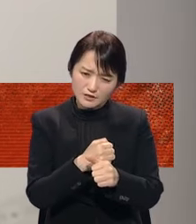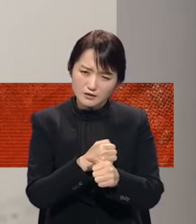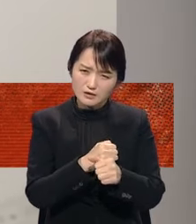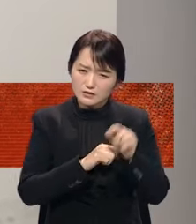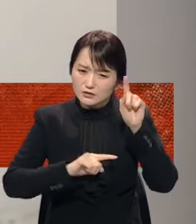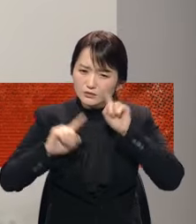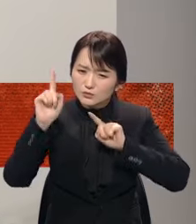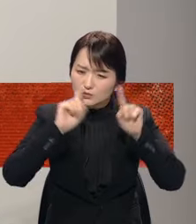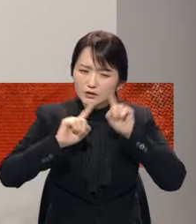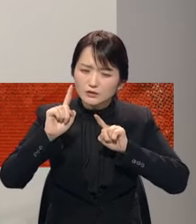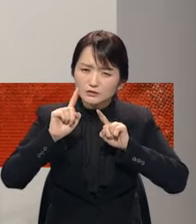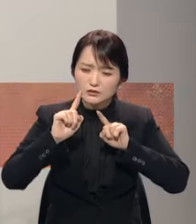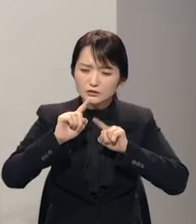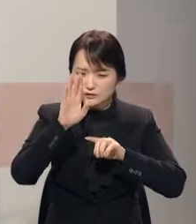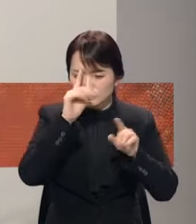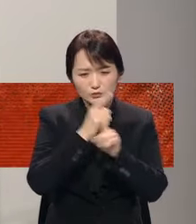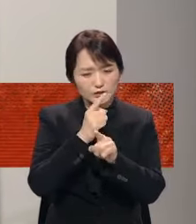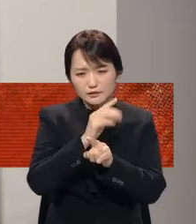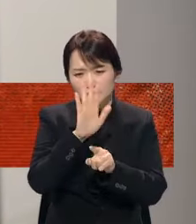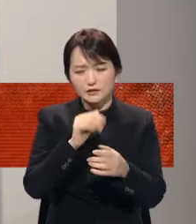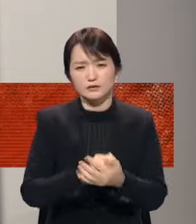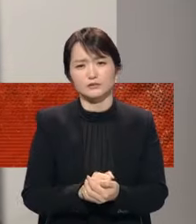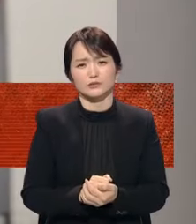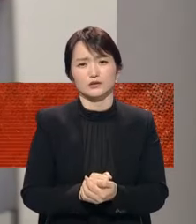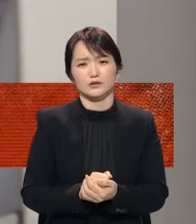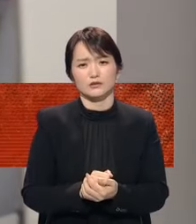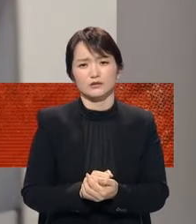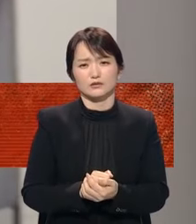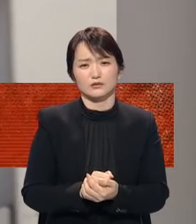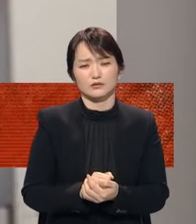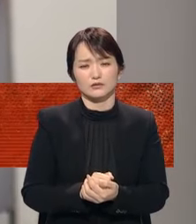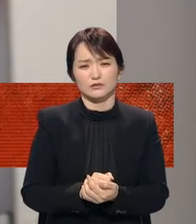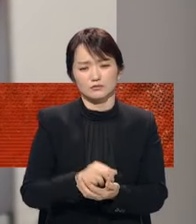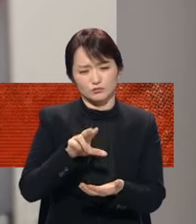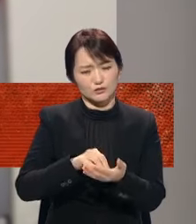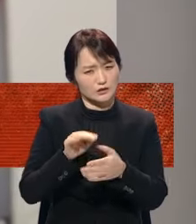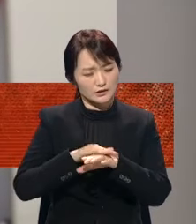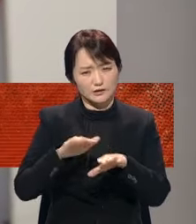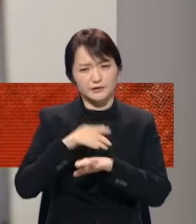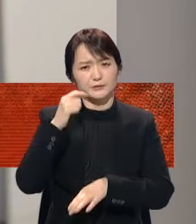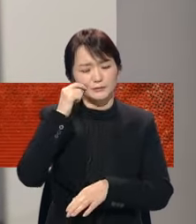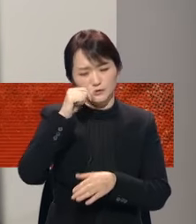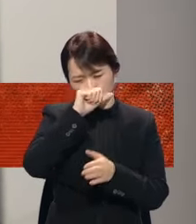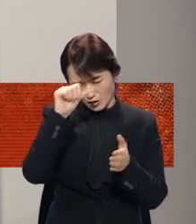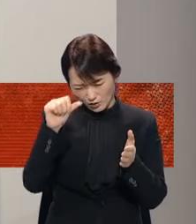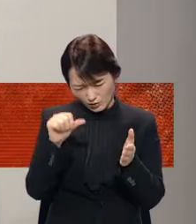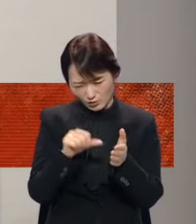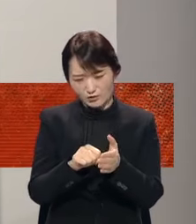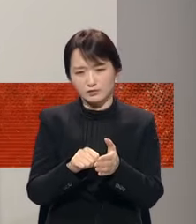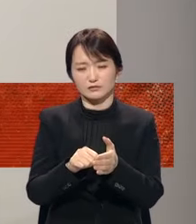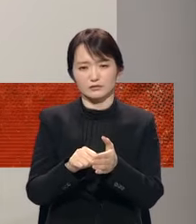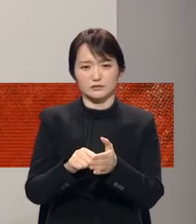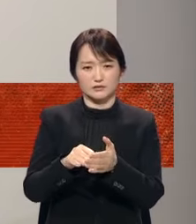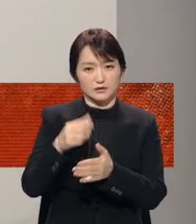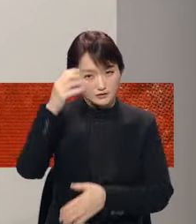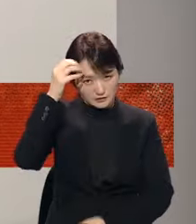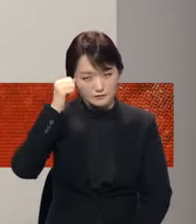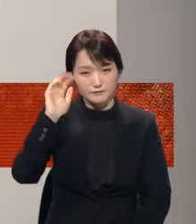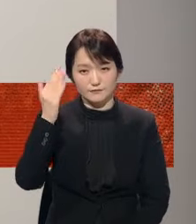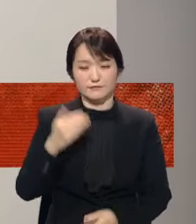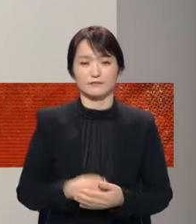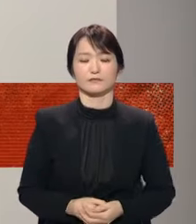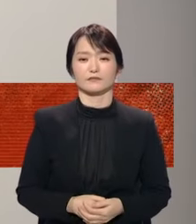돈으로 환산할 수가 없습니다. 평생 가는 거예요. 그래서 일부 이제 그 피해 학부모들의 주장에 의하면 아이들이 언어를